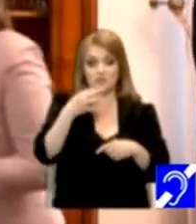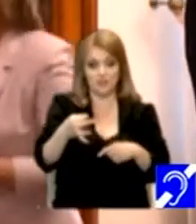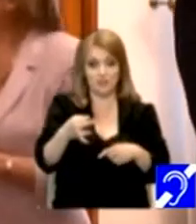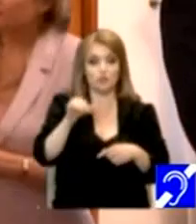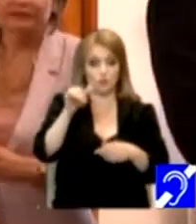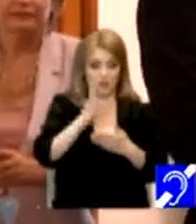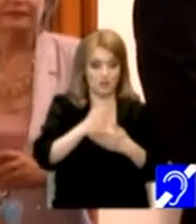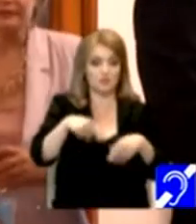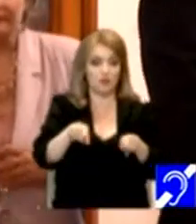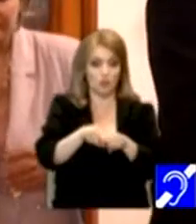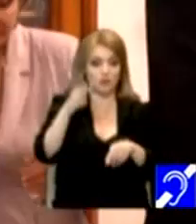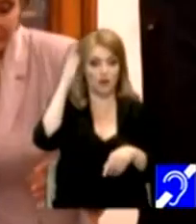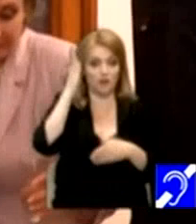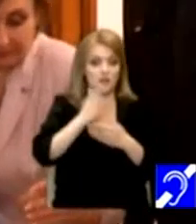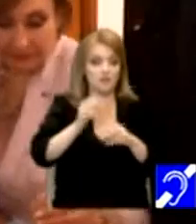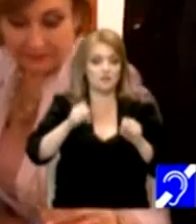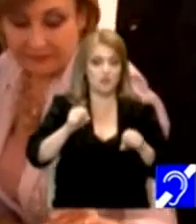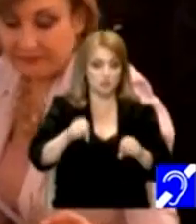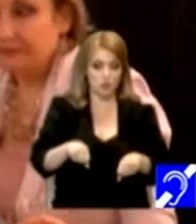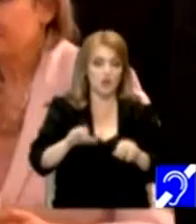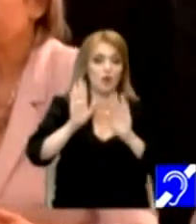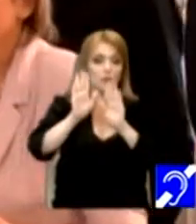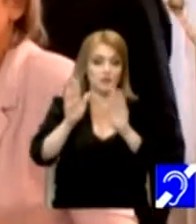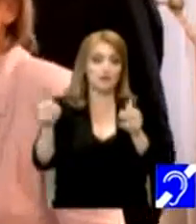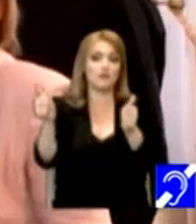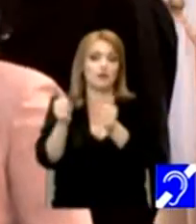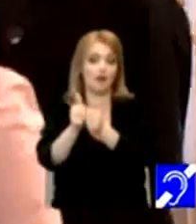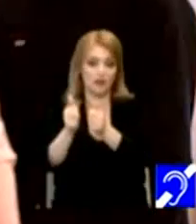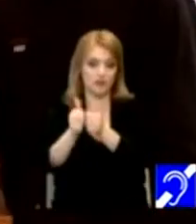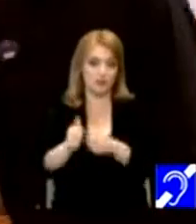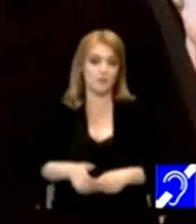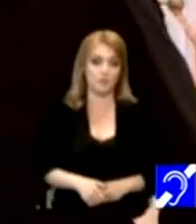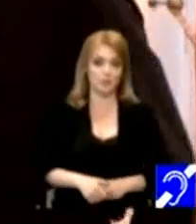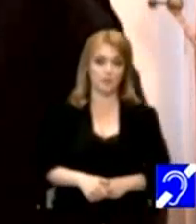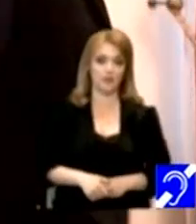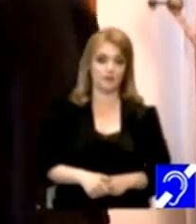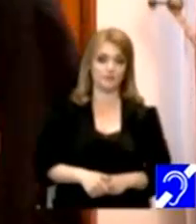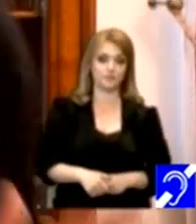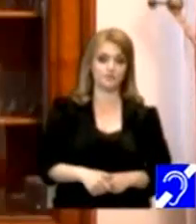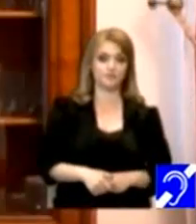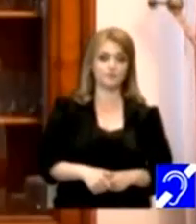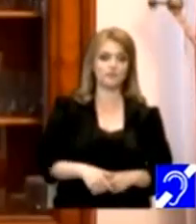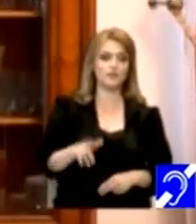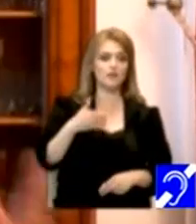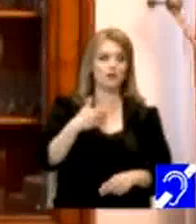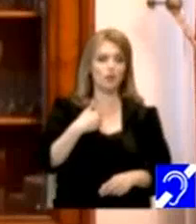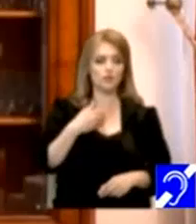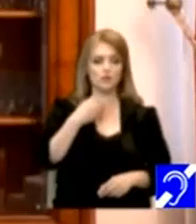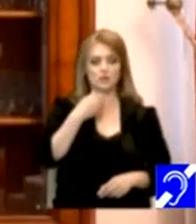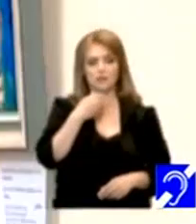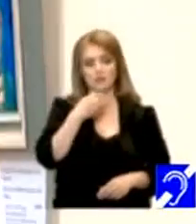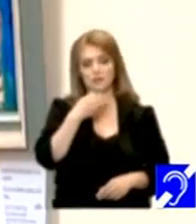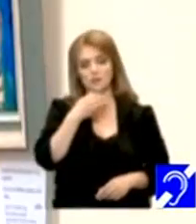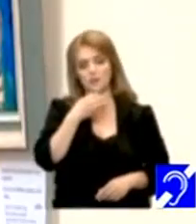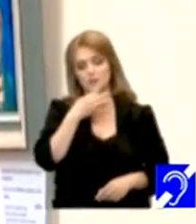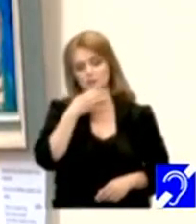sunt trăite cu emoțiile unui artist care vrea să-și exprime ceea